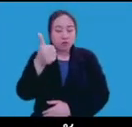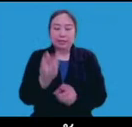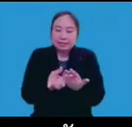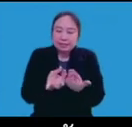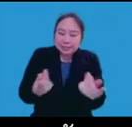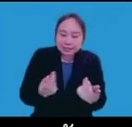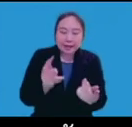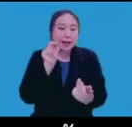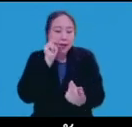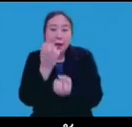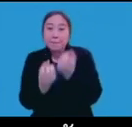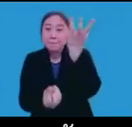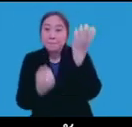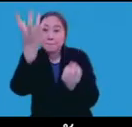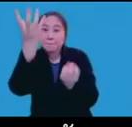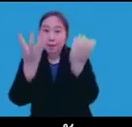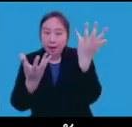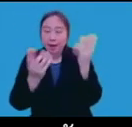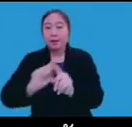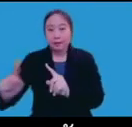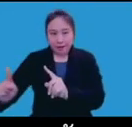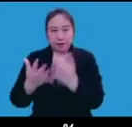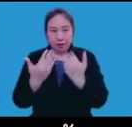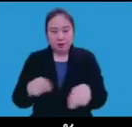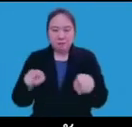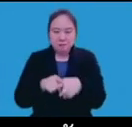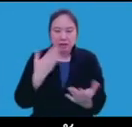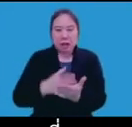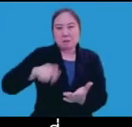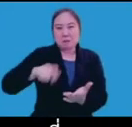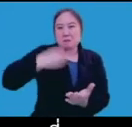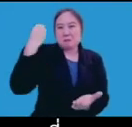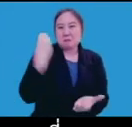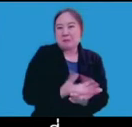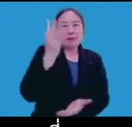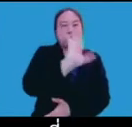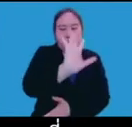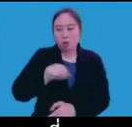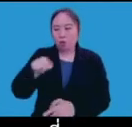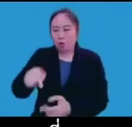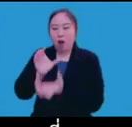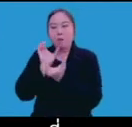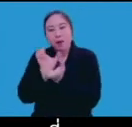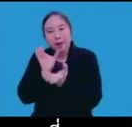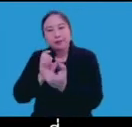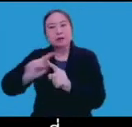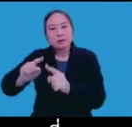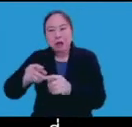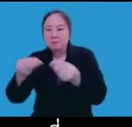พันธุ์พืชให้มีการลดการพืชขาดละความฟุ่มเฟือยแล้วก็เลิกกับใบมุกสอดคล้องกับที่ท่าน